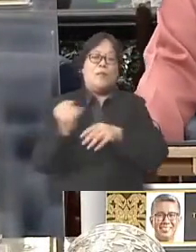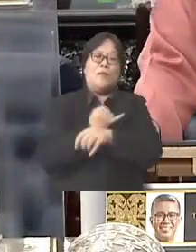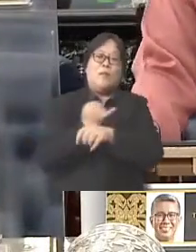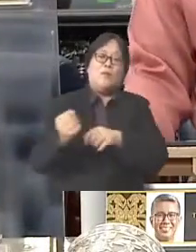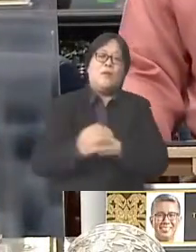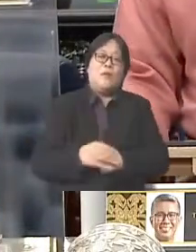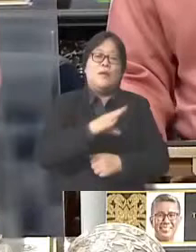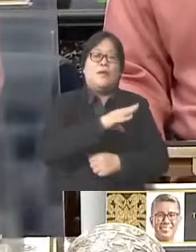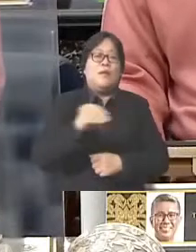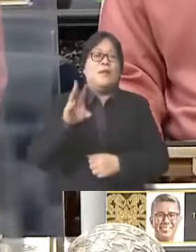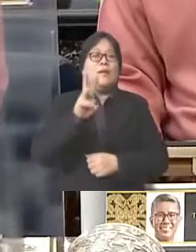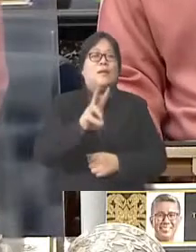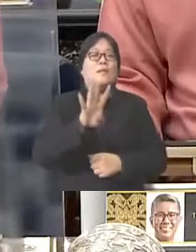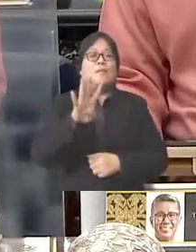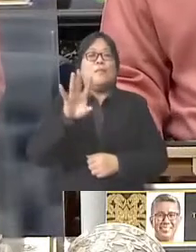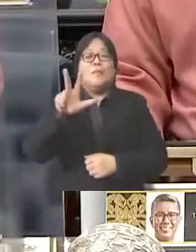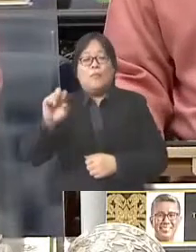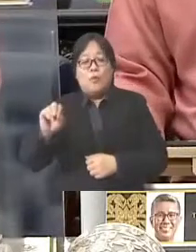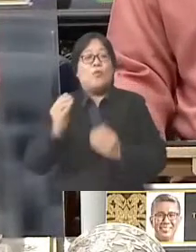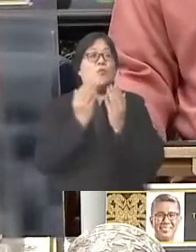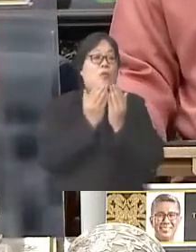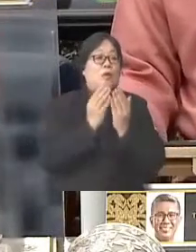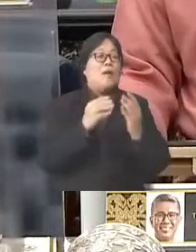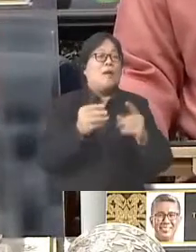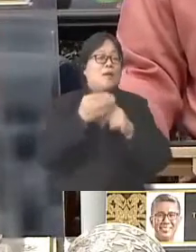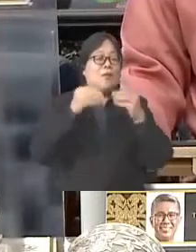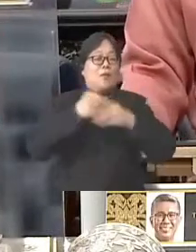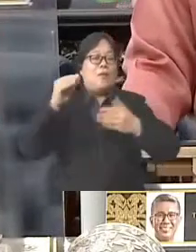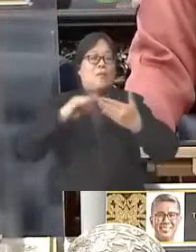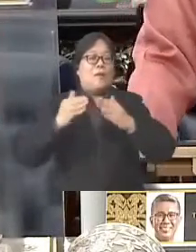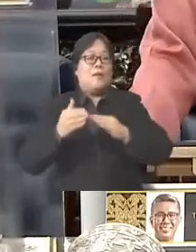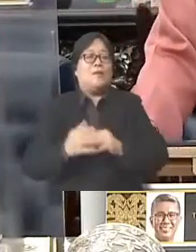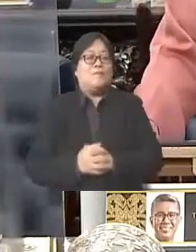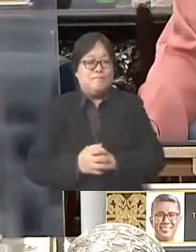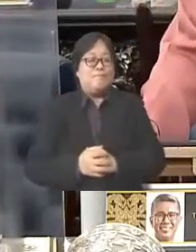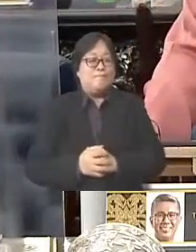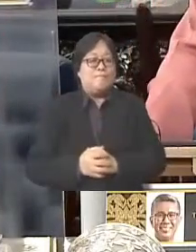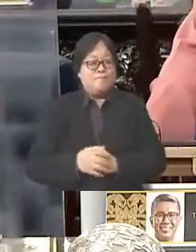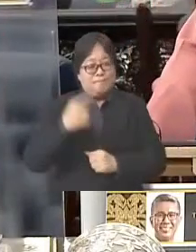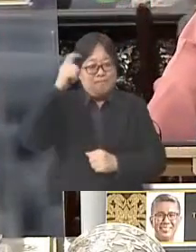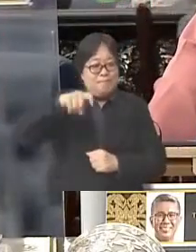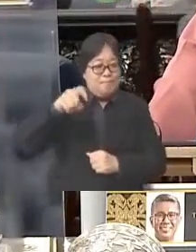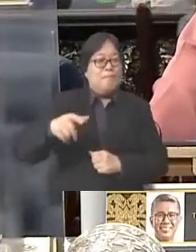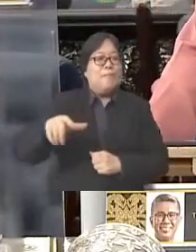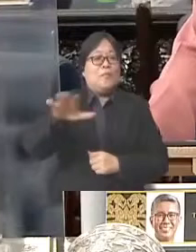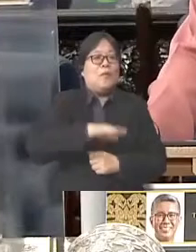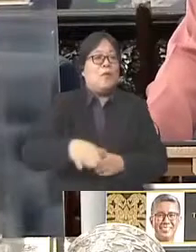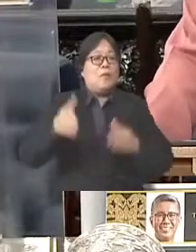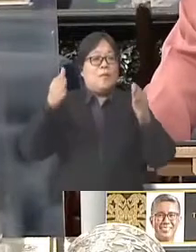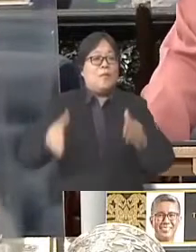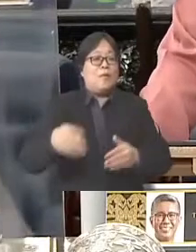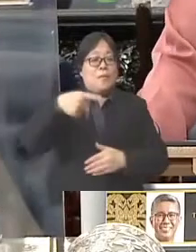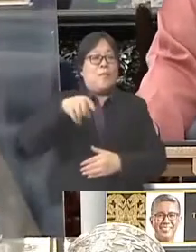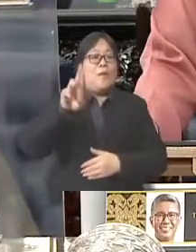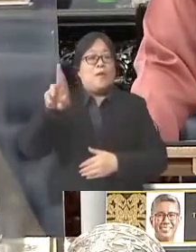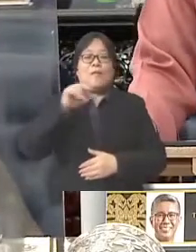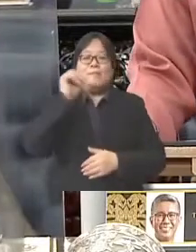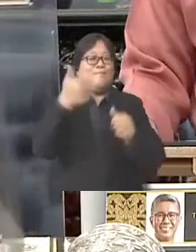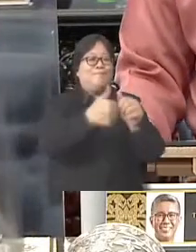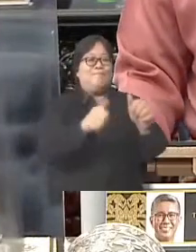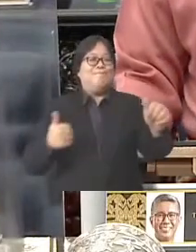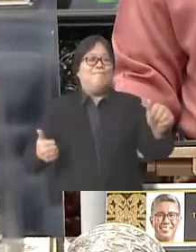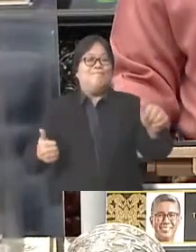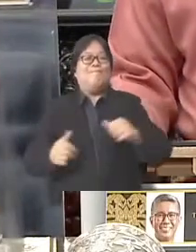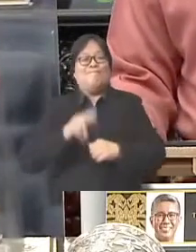Perindustrian dan benar atau 30 buah sekolah terutama yang jual di luar Manda bagi memastikan golongan penduduk DPR tidak